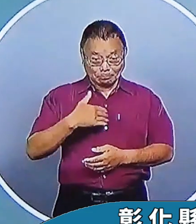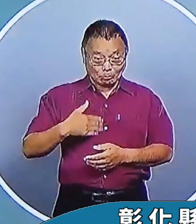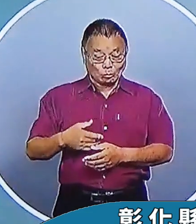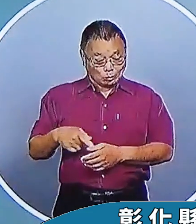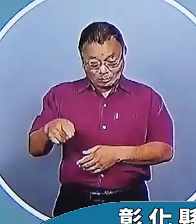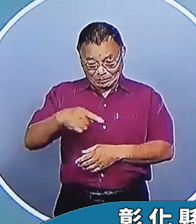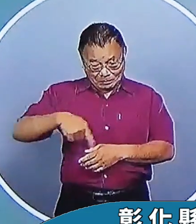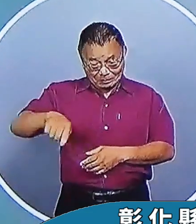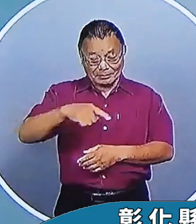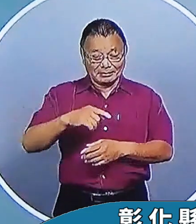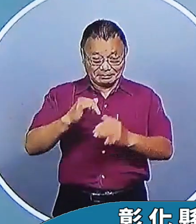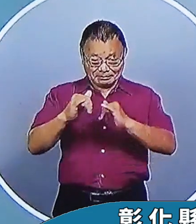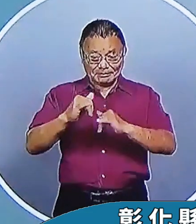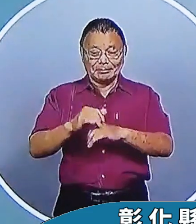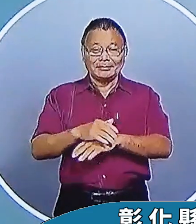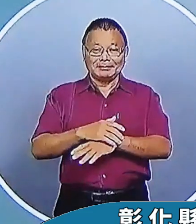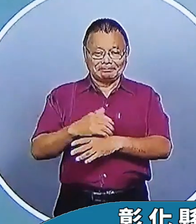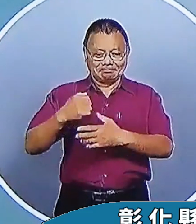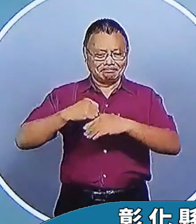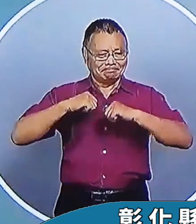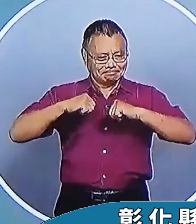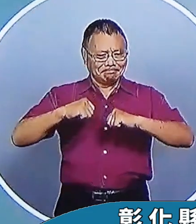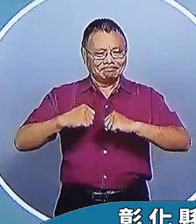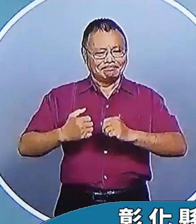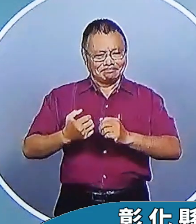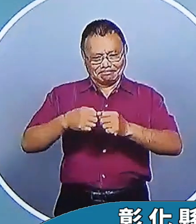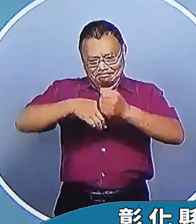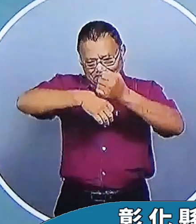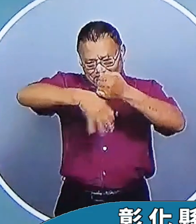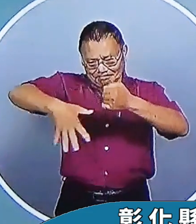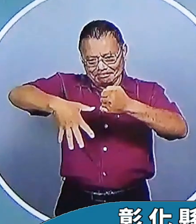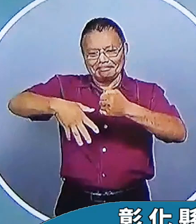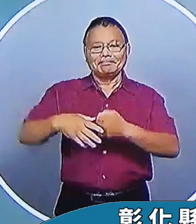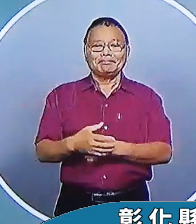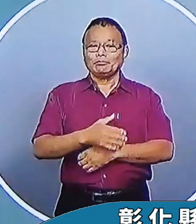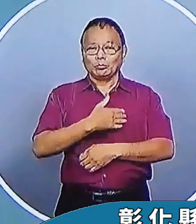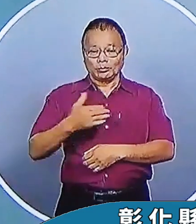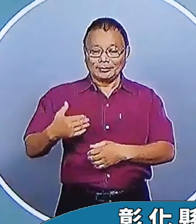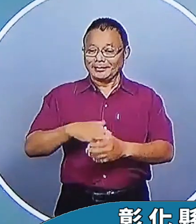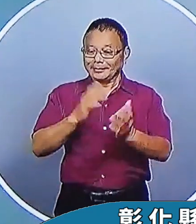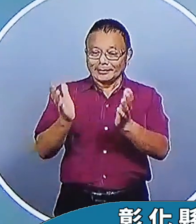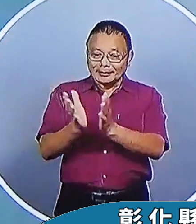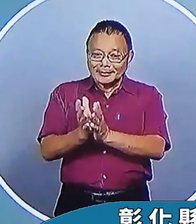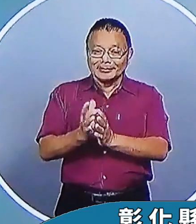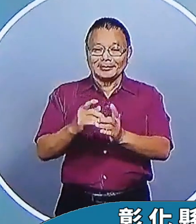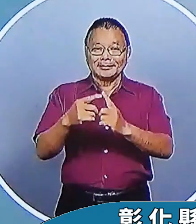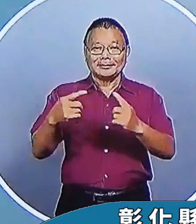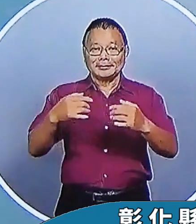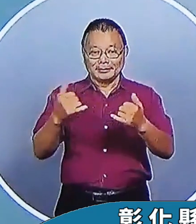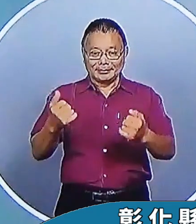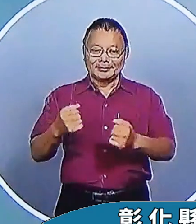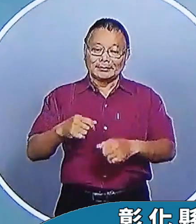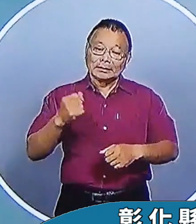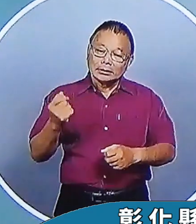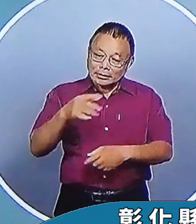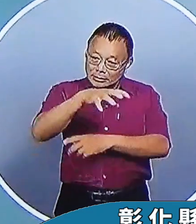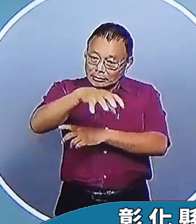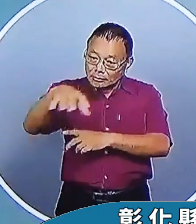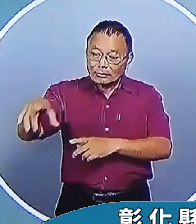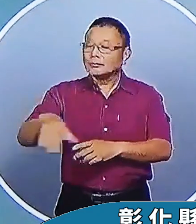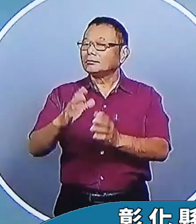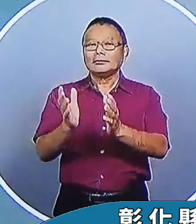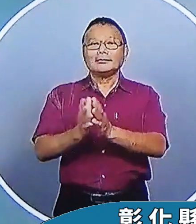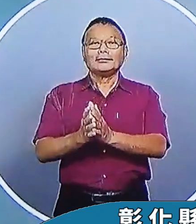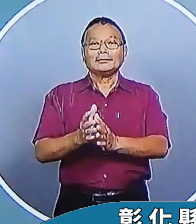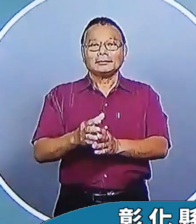营造我们社会健康的体系，让我们的所有的乡亲，无论你是倒一个所在，